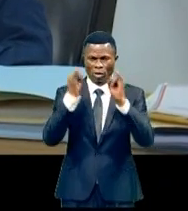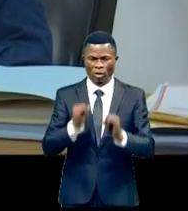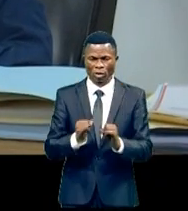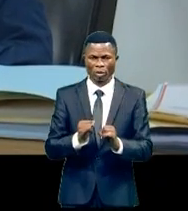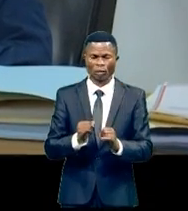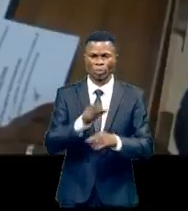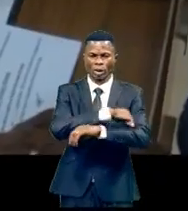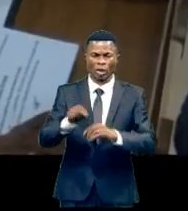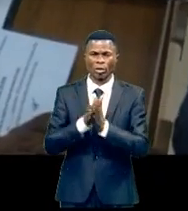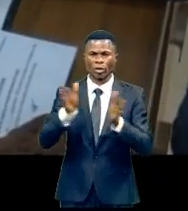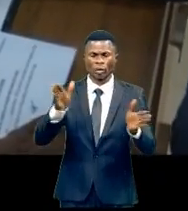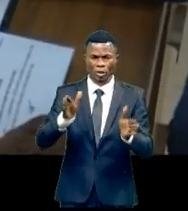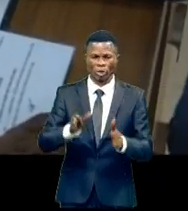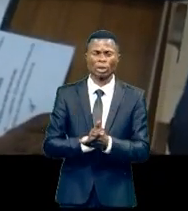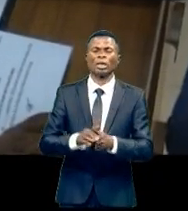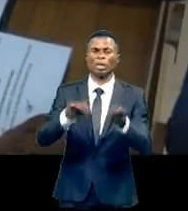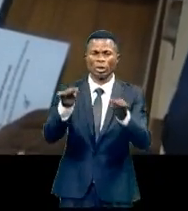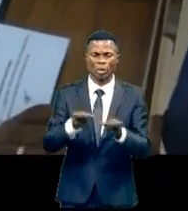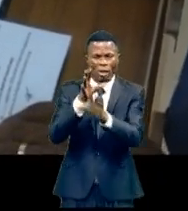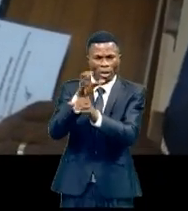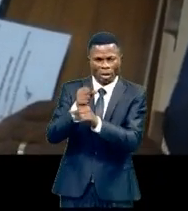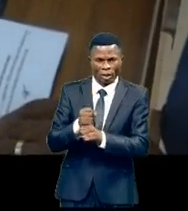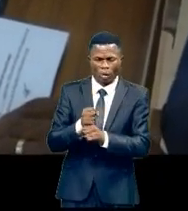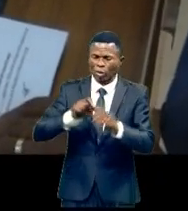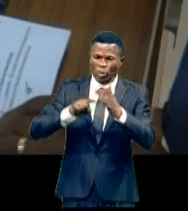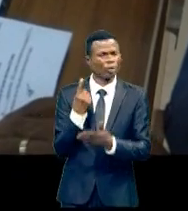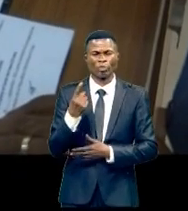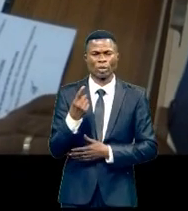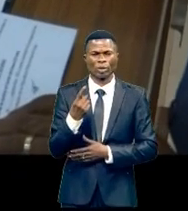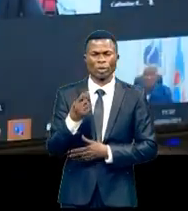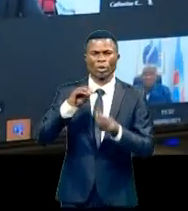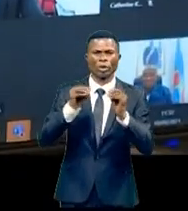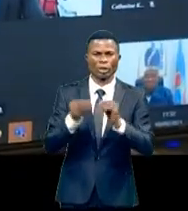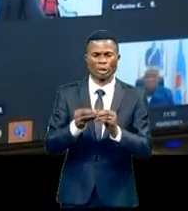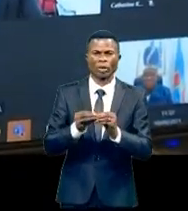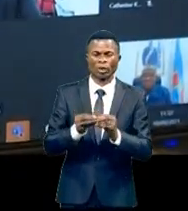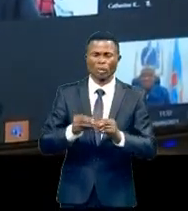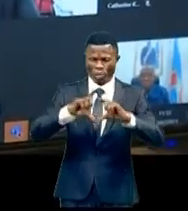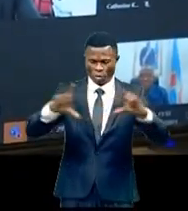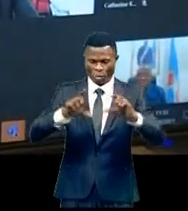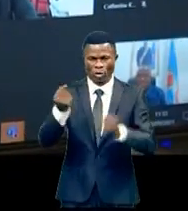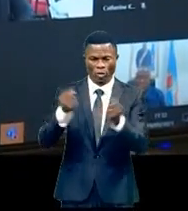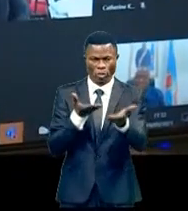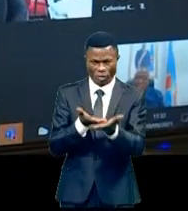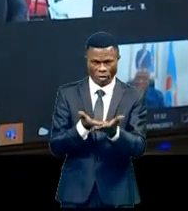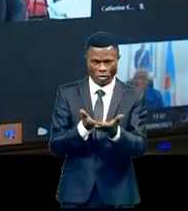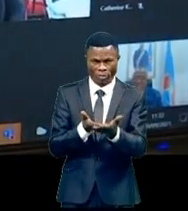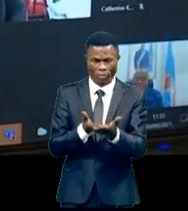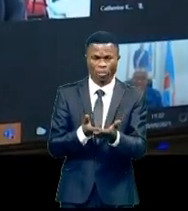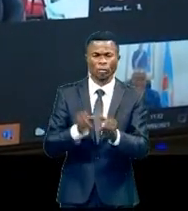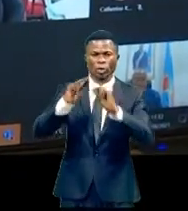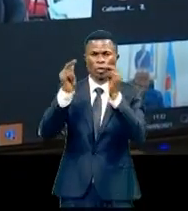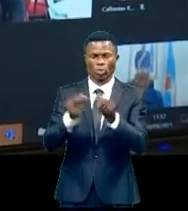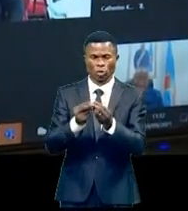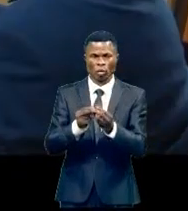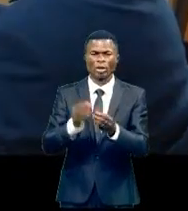la Direction générale des douanes et accises pour obtenir automatiquement le numéro de châssis. Aux unités locales